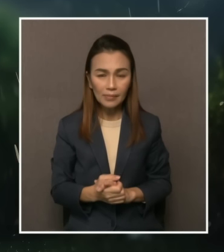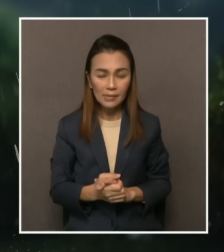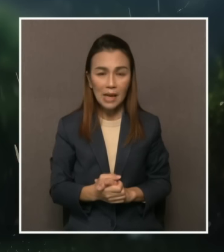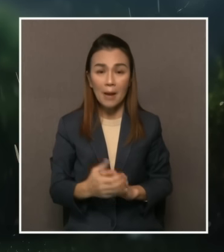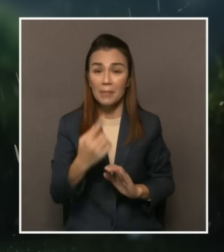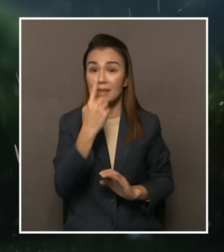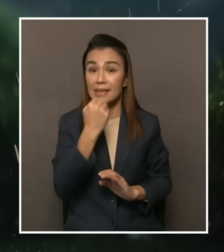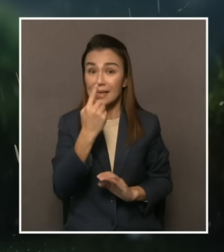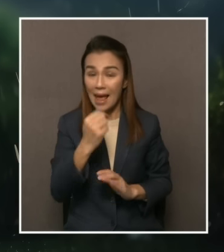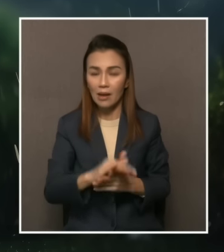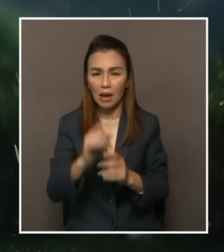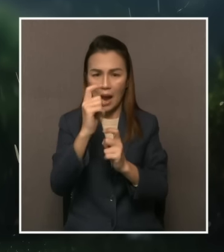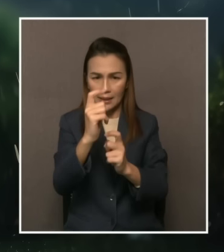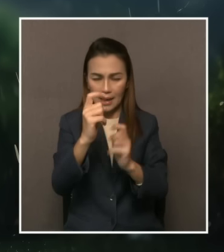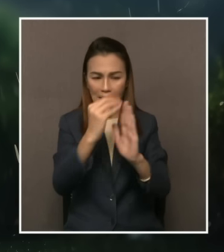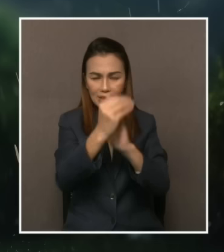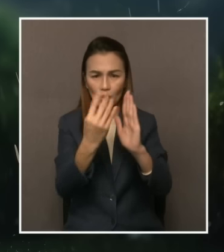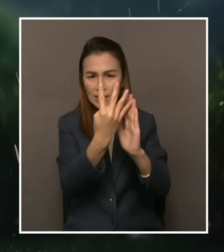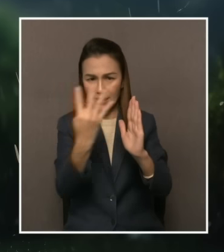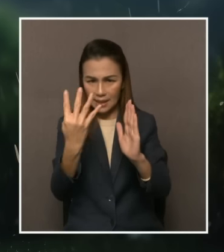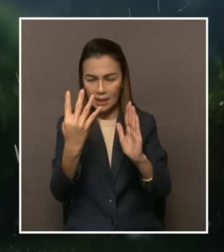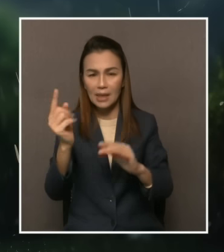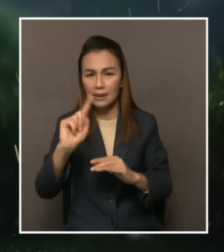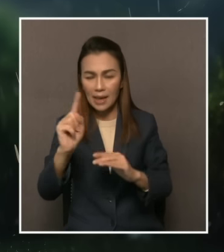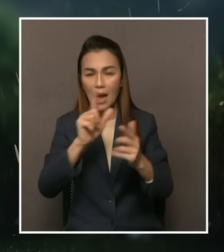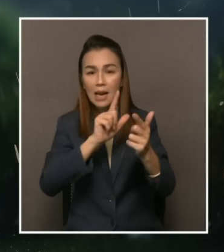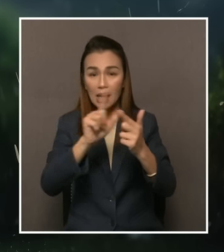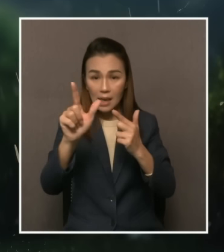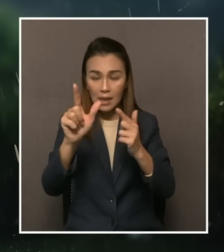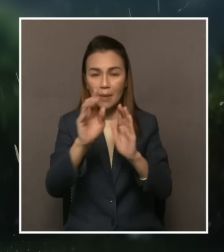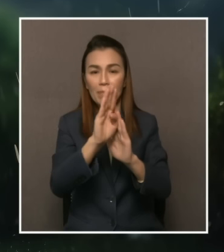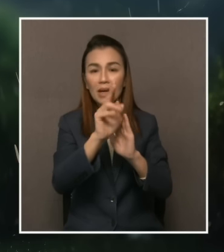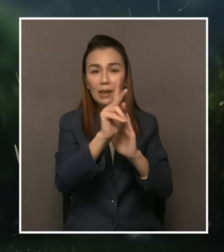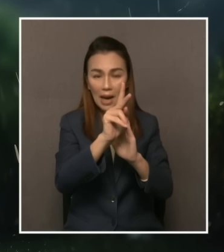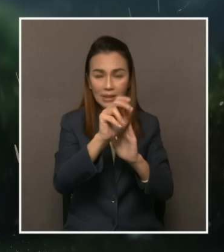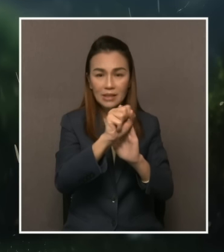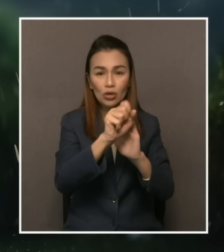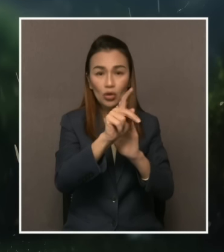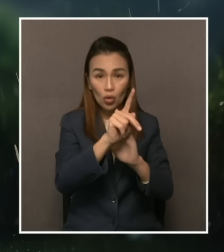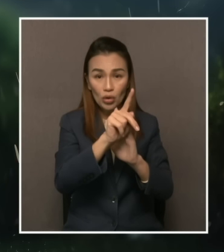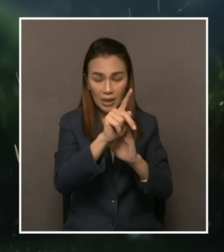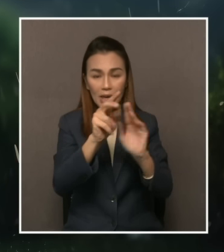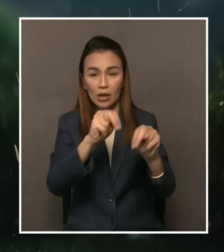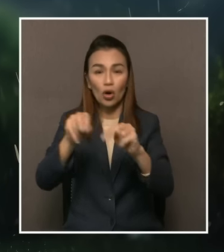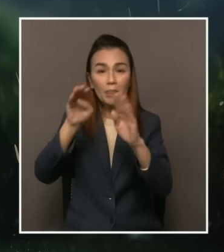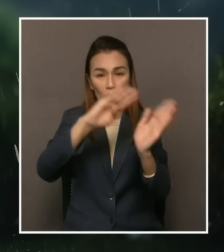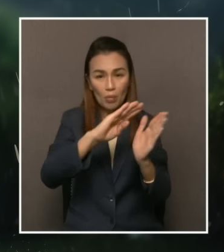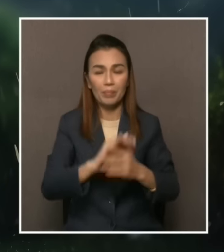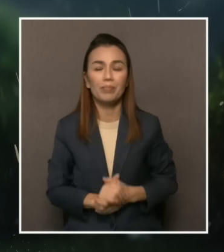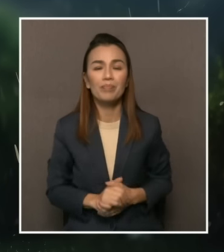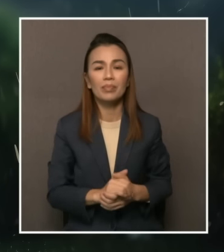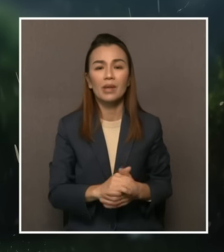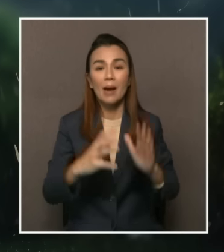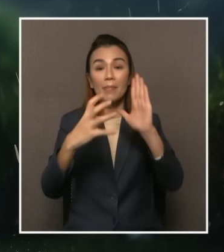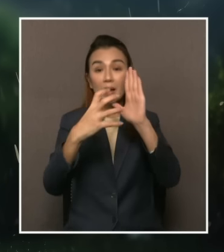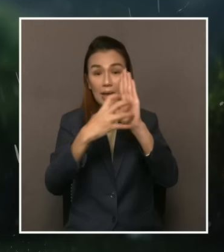ภายสีแดง ฝนตกหนักใน 4 จัหวดดันี้เลยเบึงการ ชากนคร น ณคร ณ Seanนงค่ะส้นผ้ากล้านคร